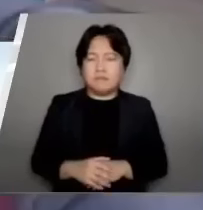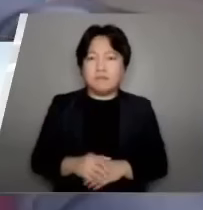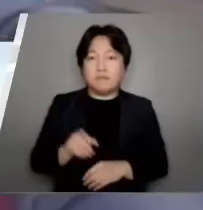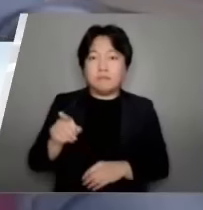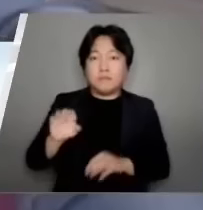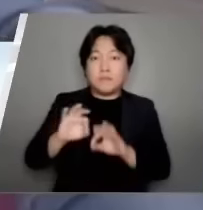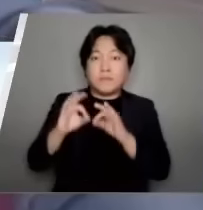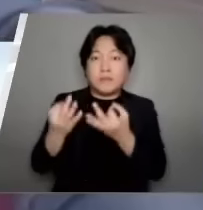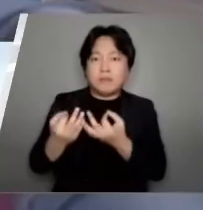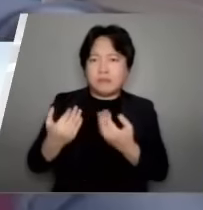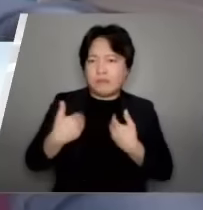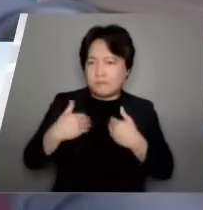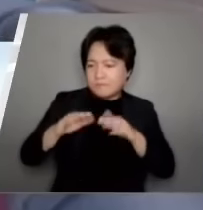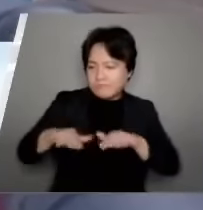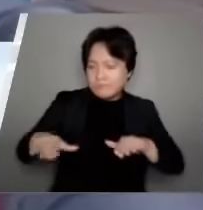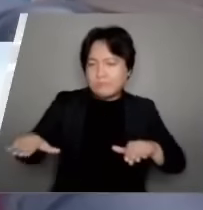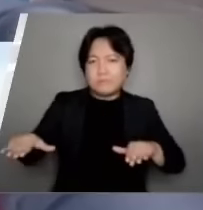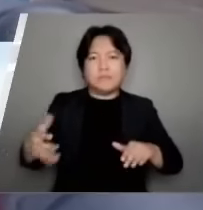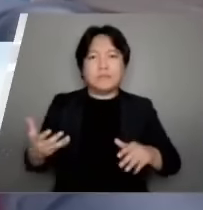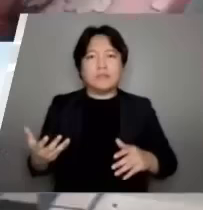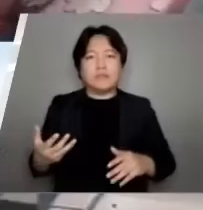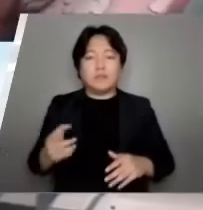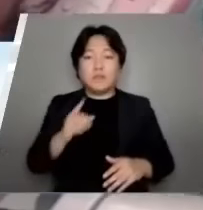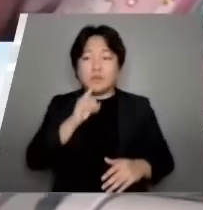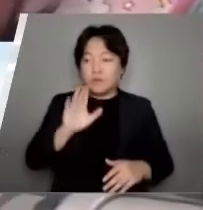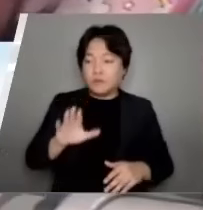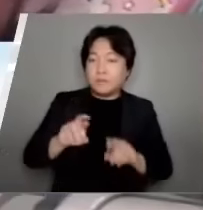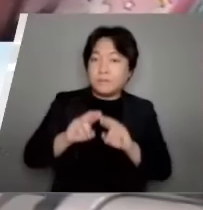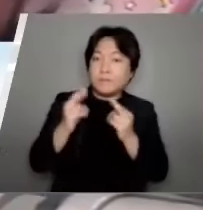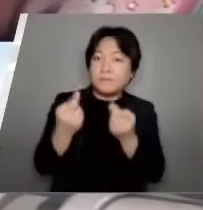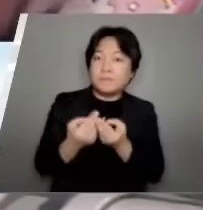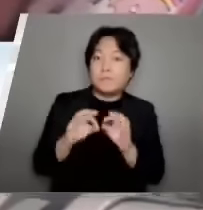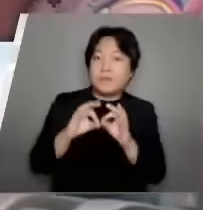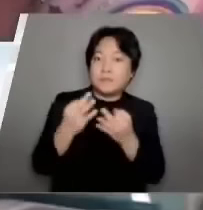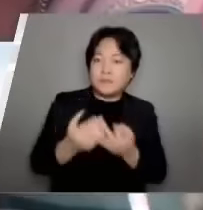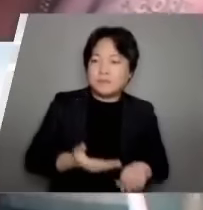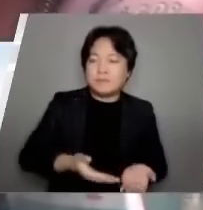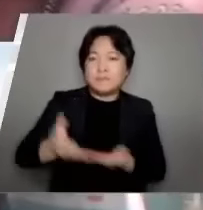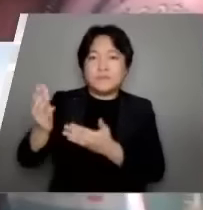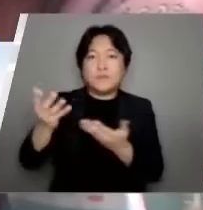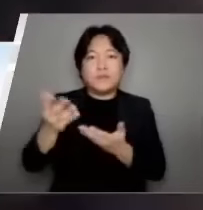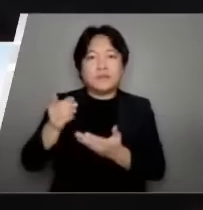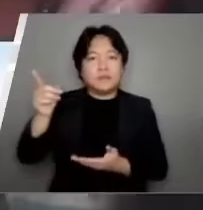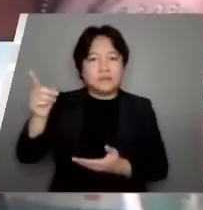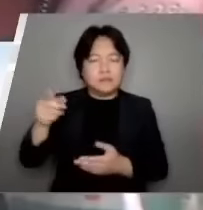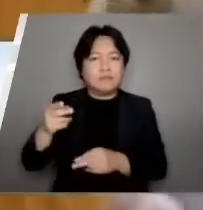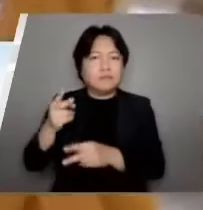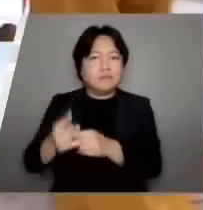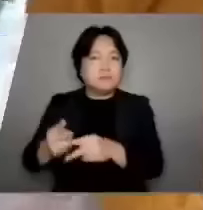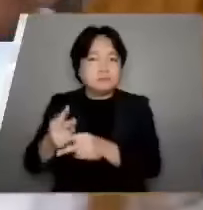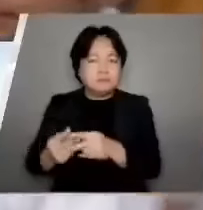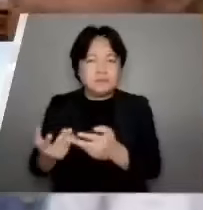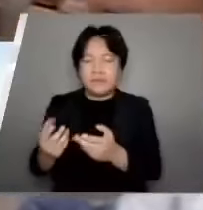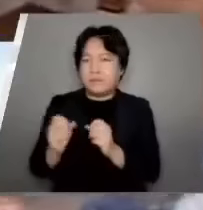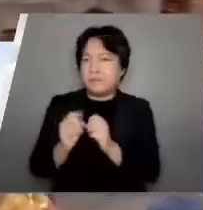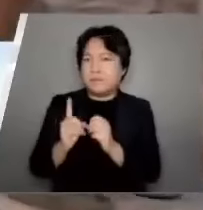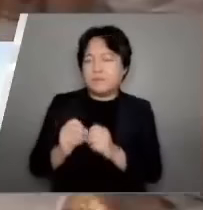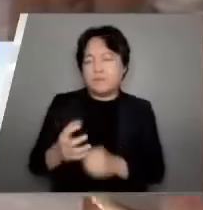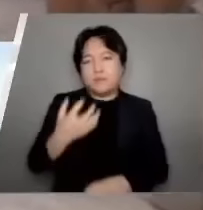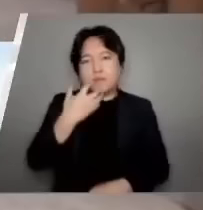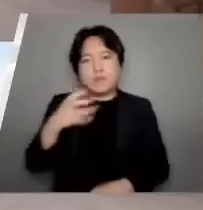ng kaanak patungong Qatar. Matindi raw ang hassle ngayong mainit kahit sa waiting area lang sa Terminal 3. Panay-paypay daw sila